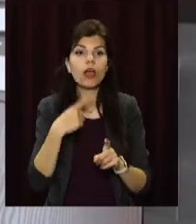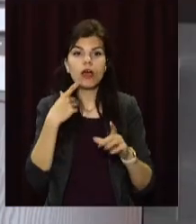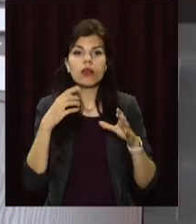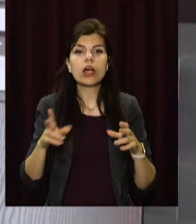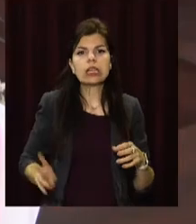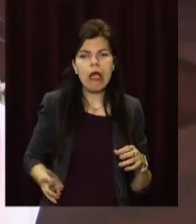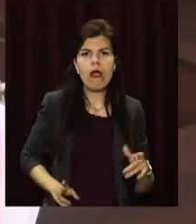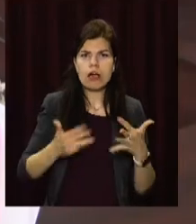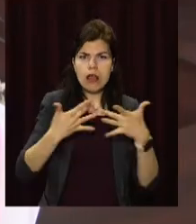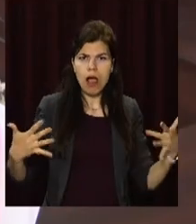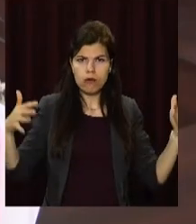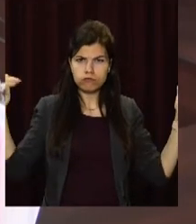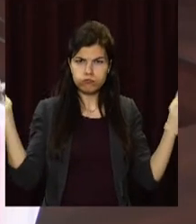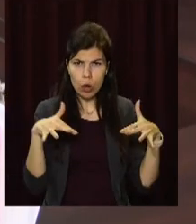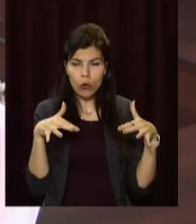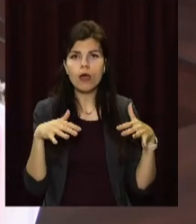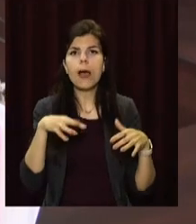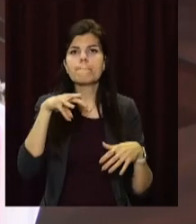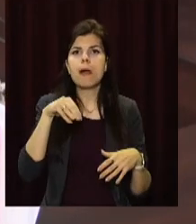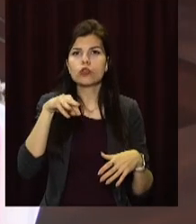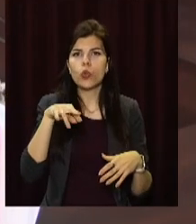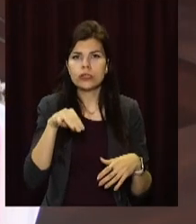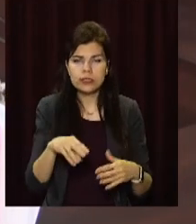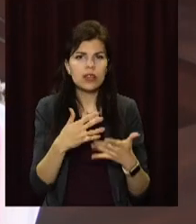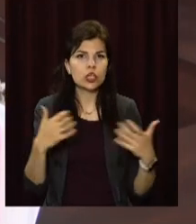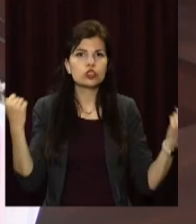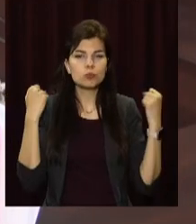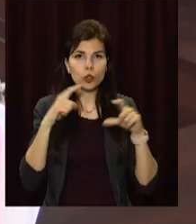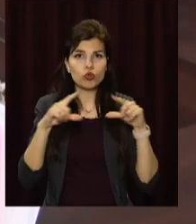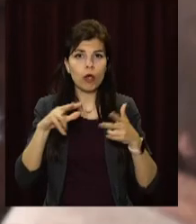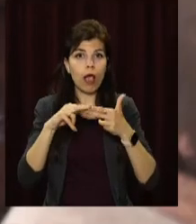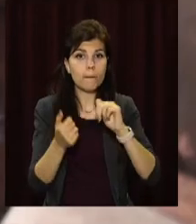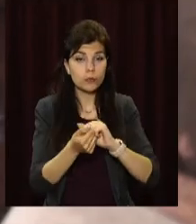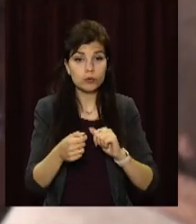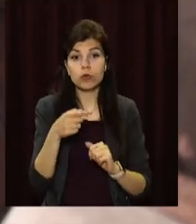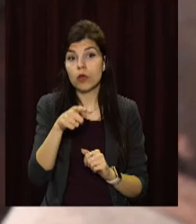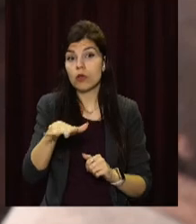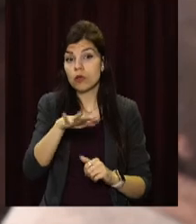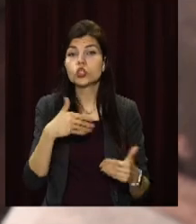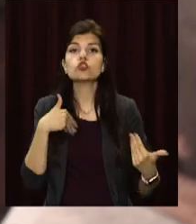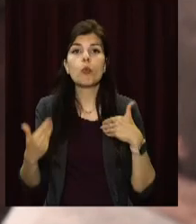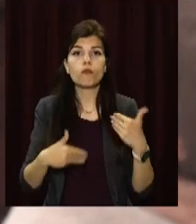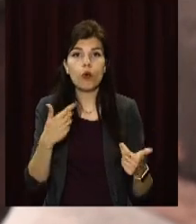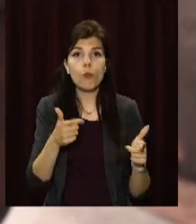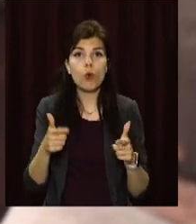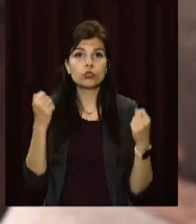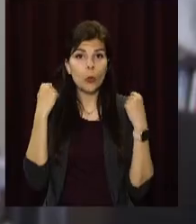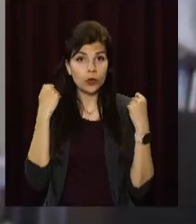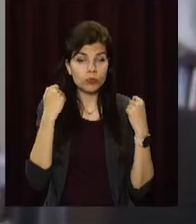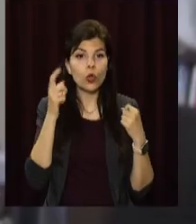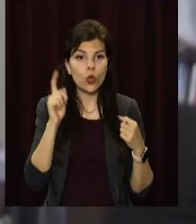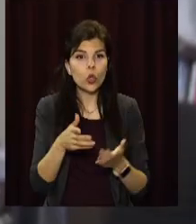директори ДЮСШ, їхні заступники та методисти дитячо-юнацьких спортшкіл Кам'янського. Давав рекомендації з підготовки спортсменів